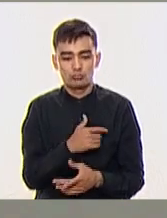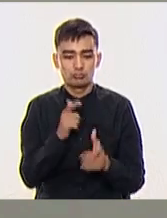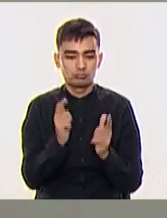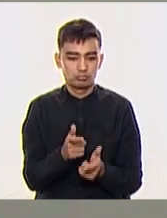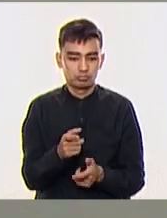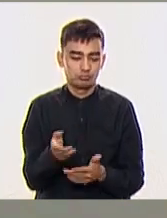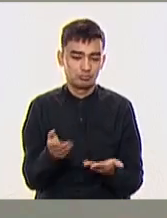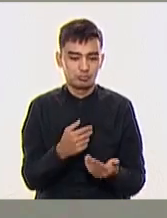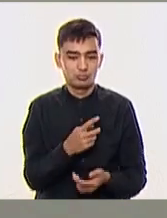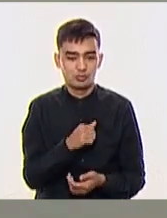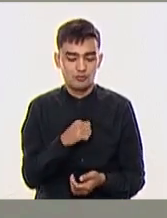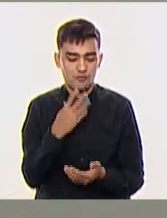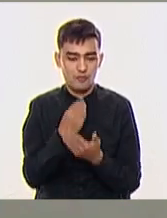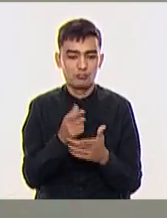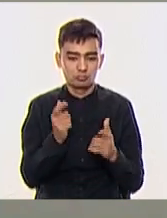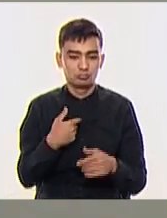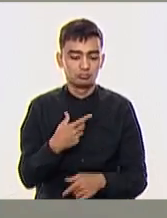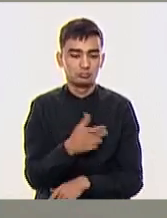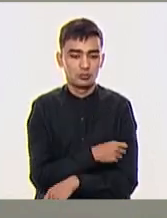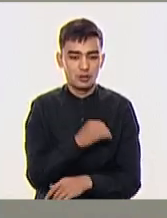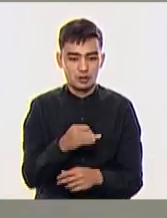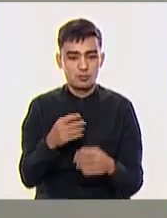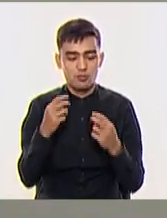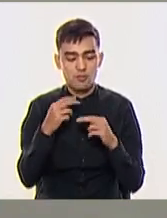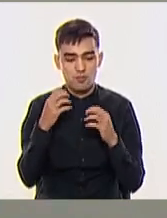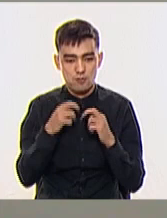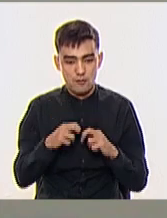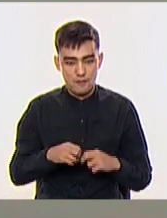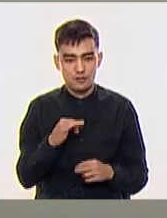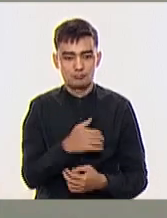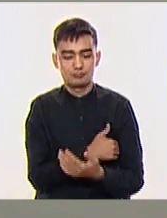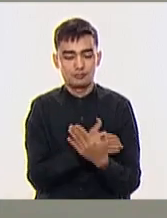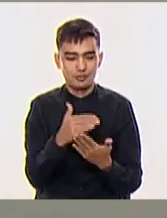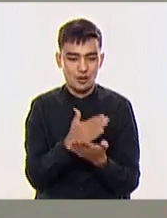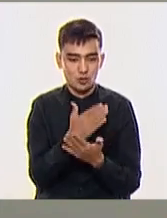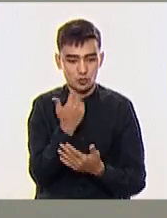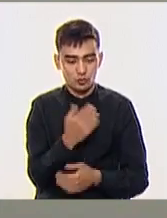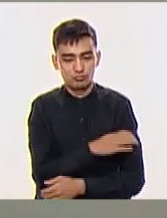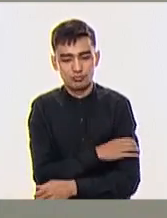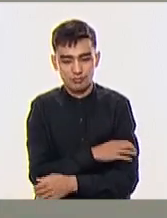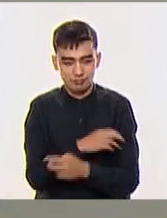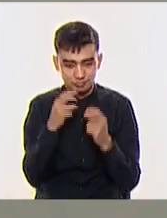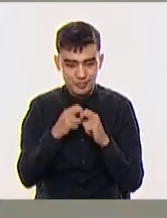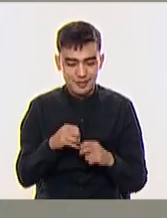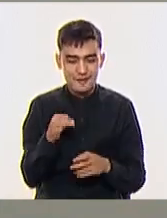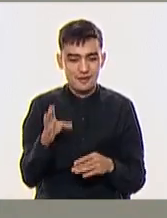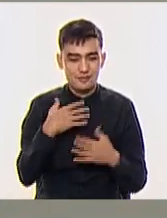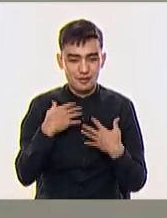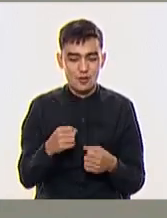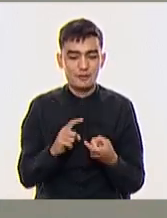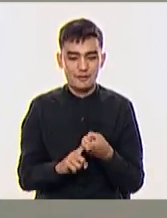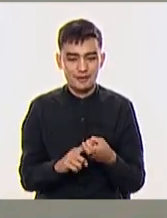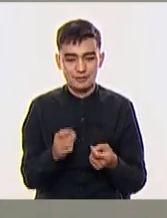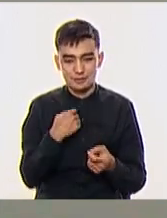бір егілетін азамат өз келісімін береді. Егілер алдында тексеруден өтіп, қысым өлшенеді. Дене температурасына да мән береміз. Біз әрқайсының денсаулығына